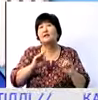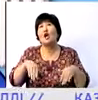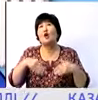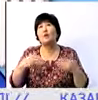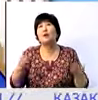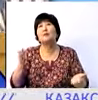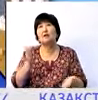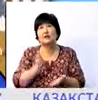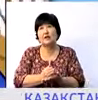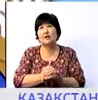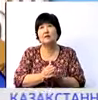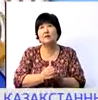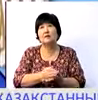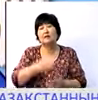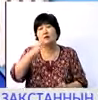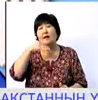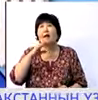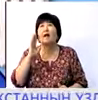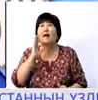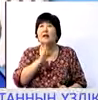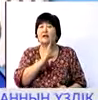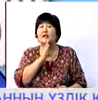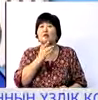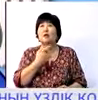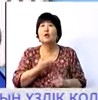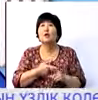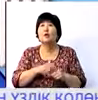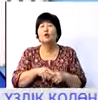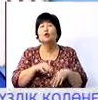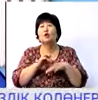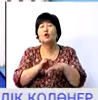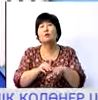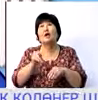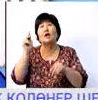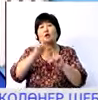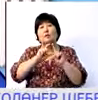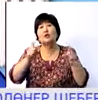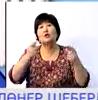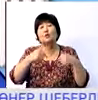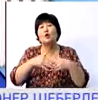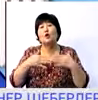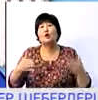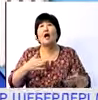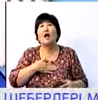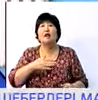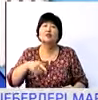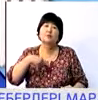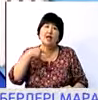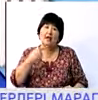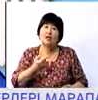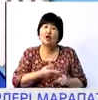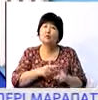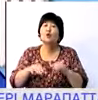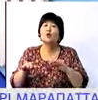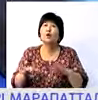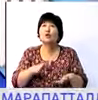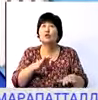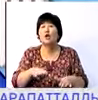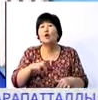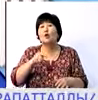марапаттаулар таратылды. Ата-аналармен осы ұйымдастырған мектеп ұжымына үлкен алғысымызды айтамыз. Бұл іс-шаралар